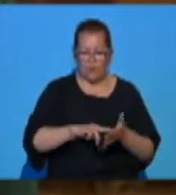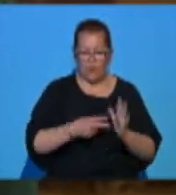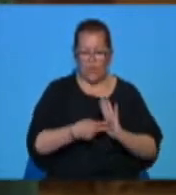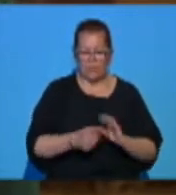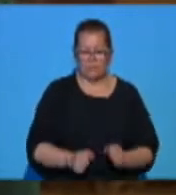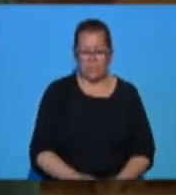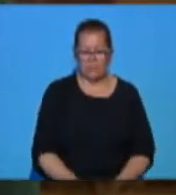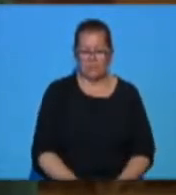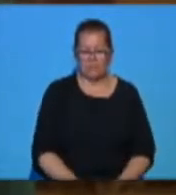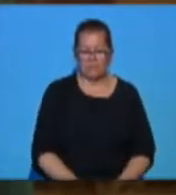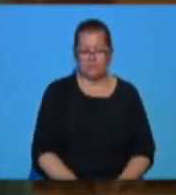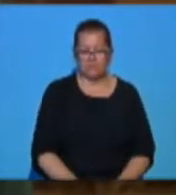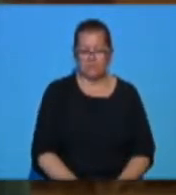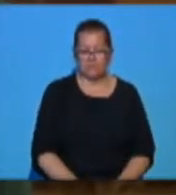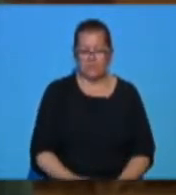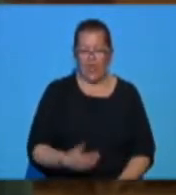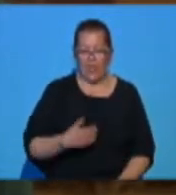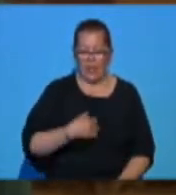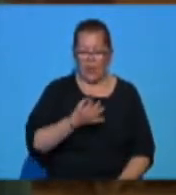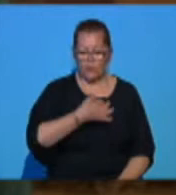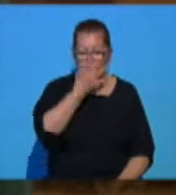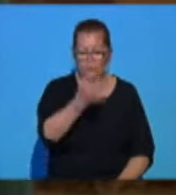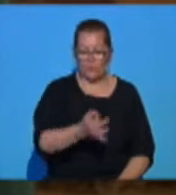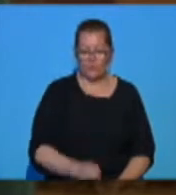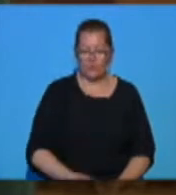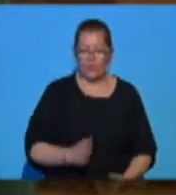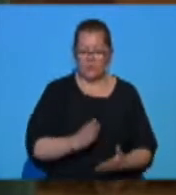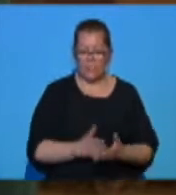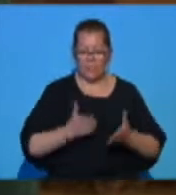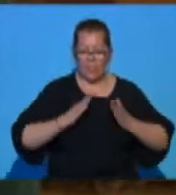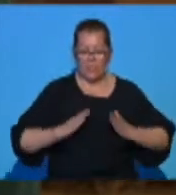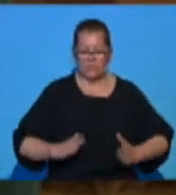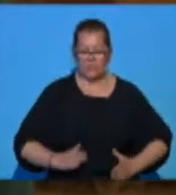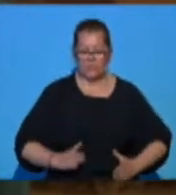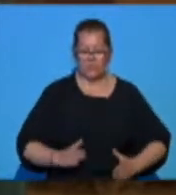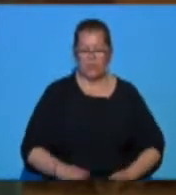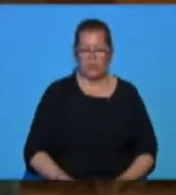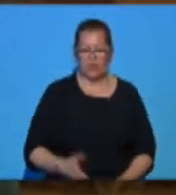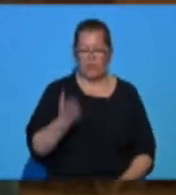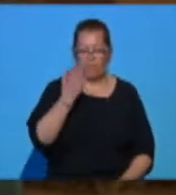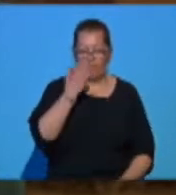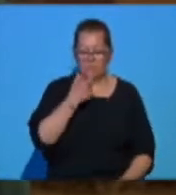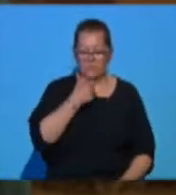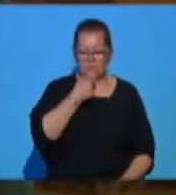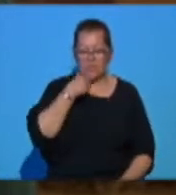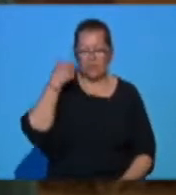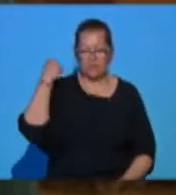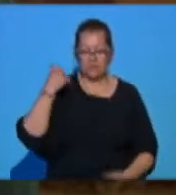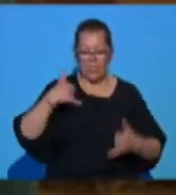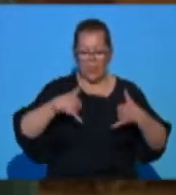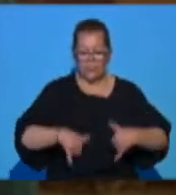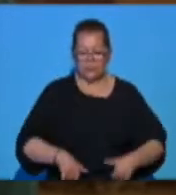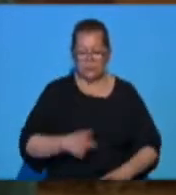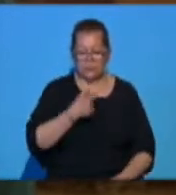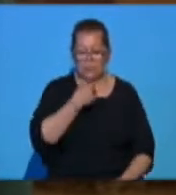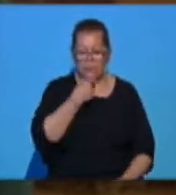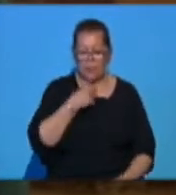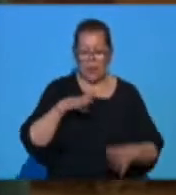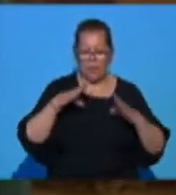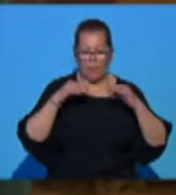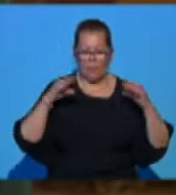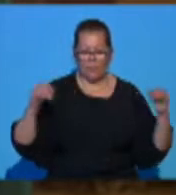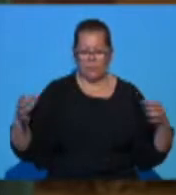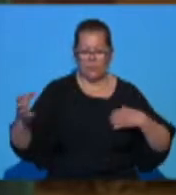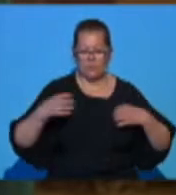organizăm, dar eu cred că merită așteptarea, pentru că, spre deosebire de alți ani, anul acesta vom avea foarte,